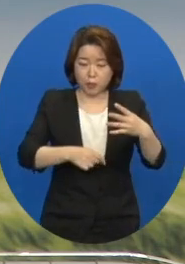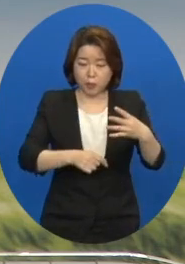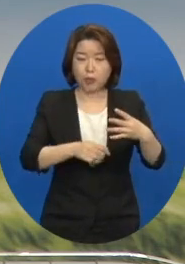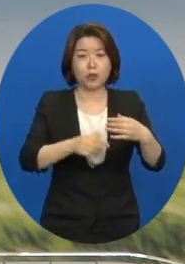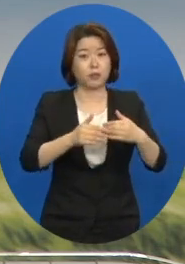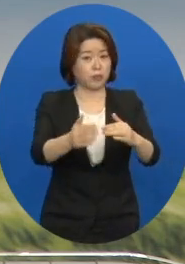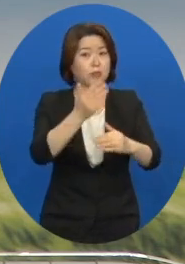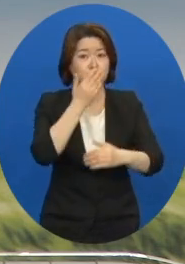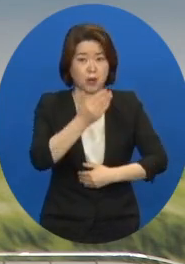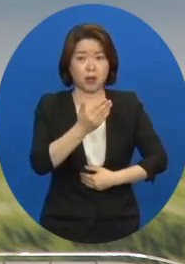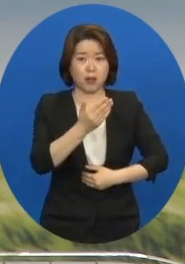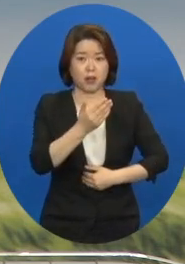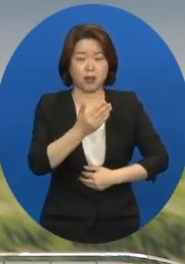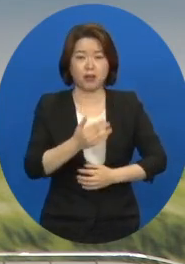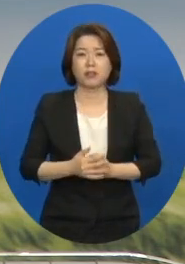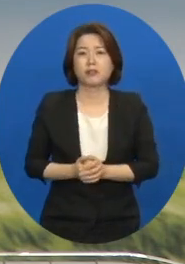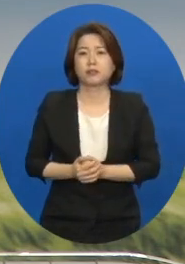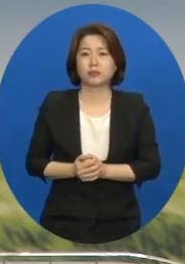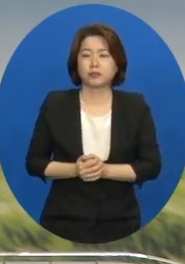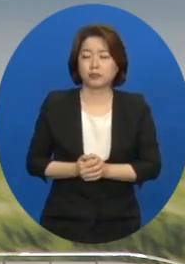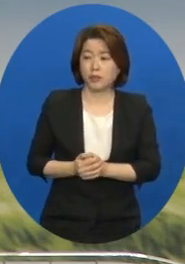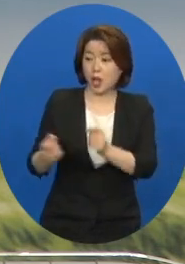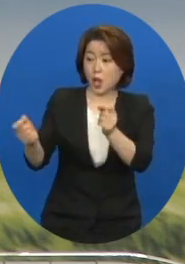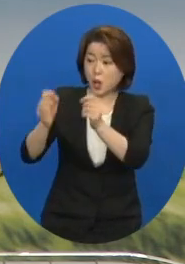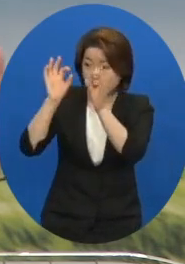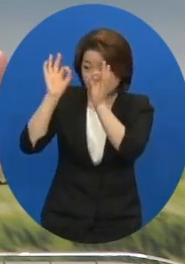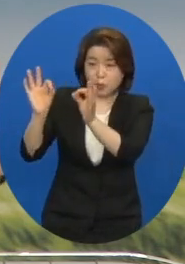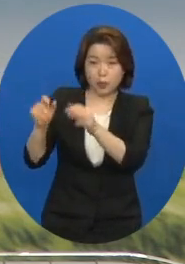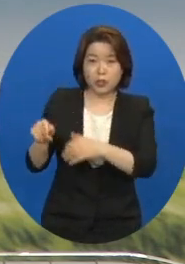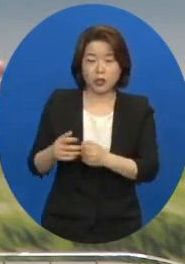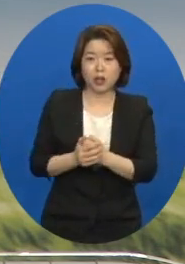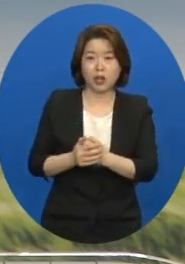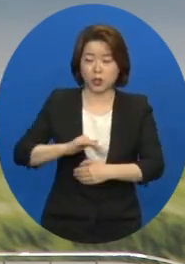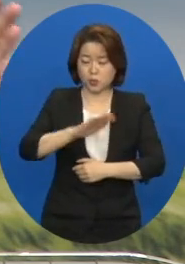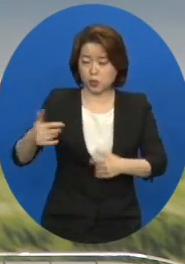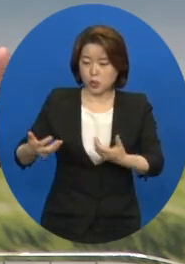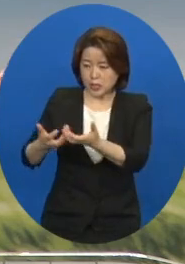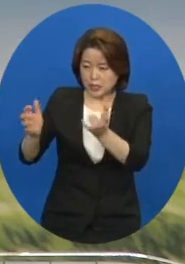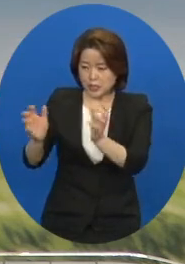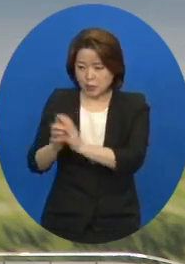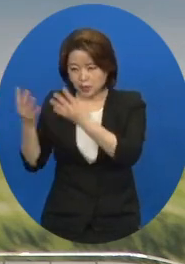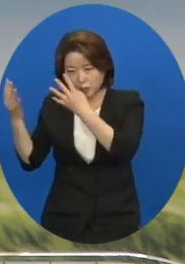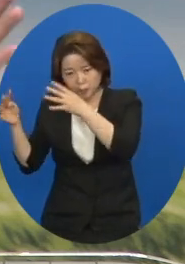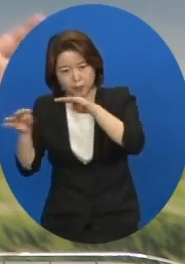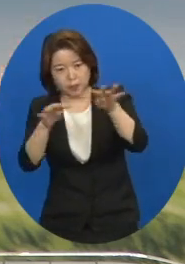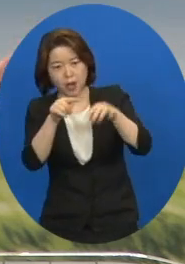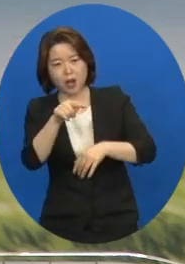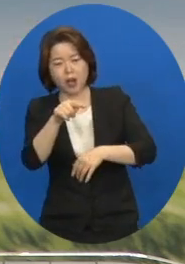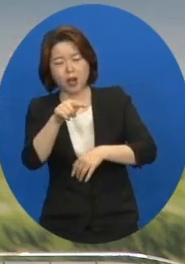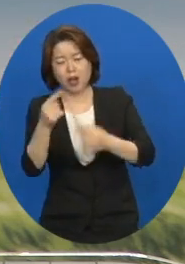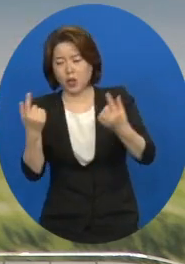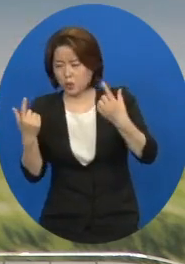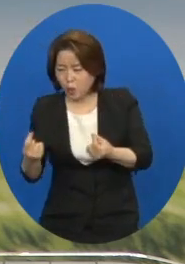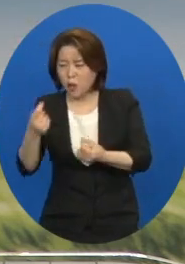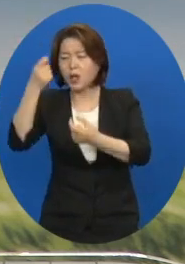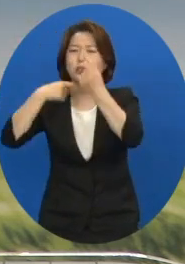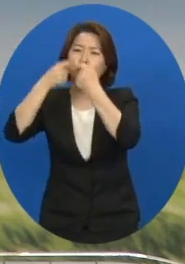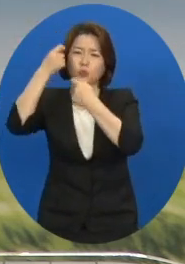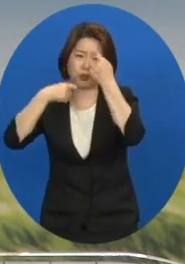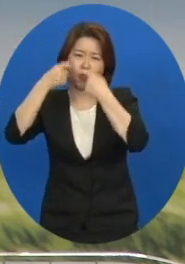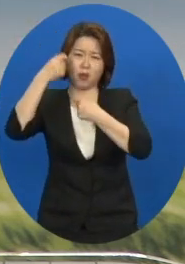되니까. 옆에 보니까 우리 팀원들이 그 장면을 보는 분들이 다 울고 계시더라.